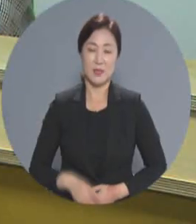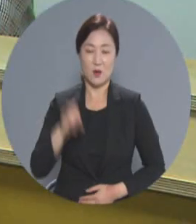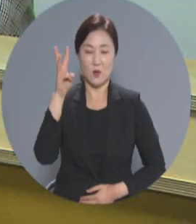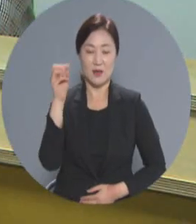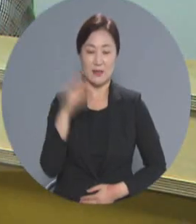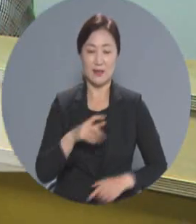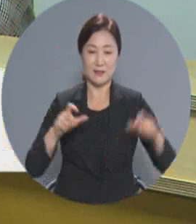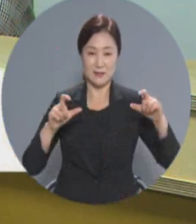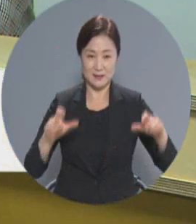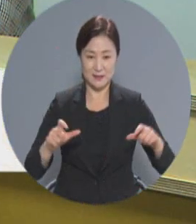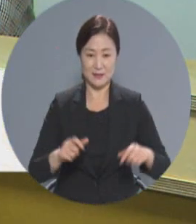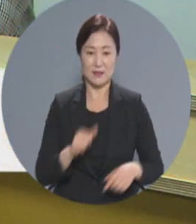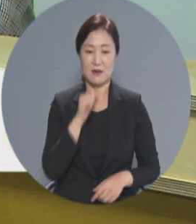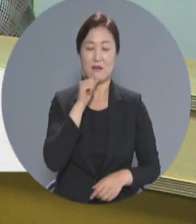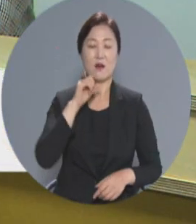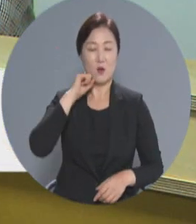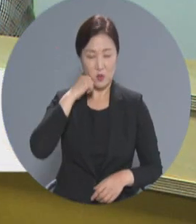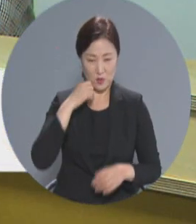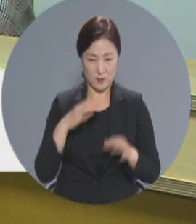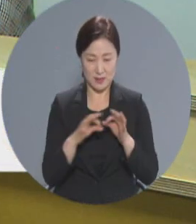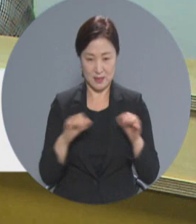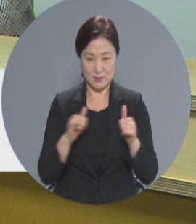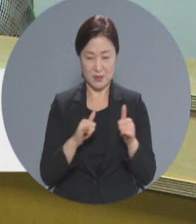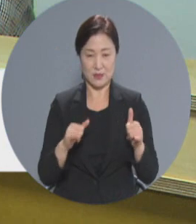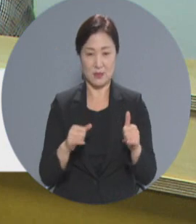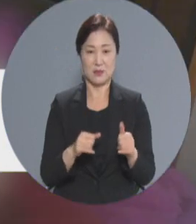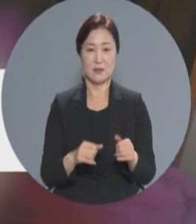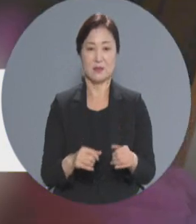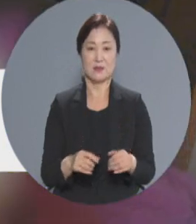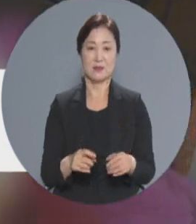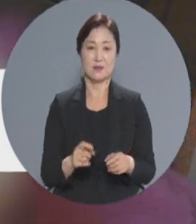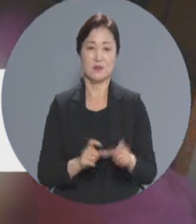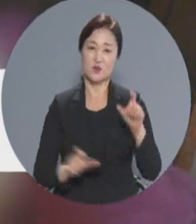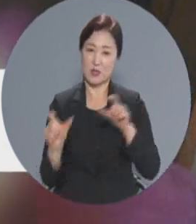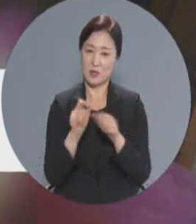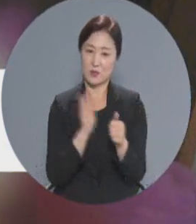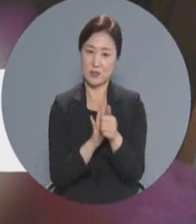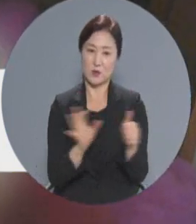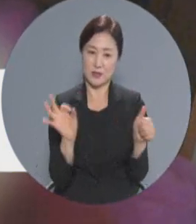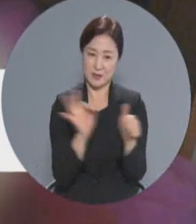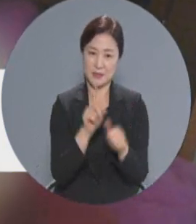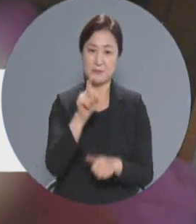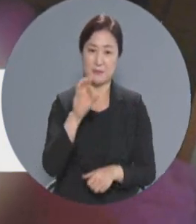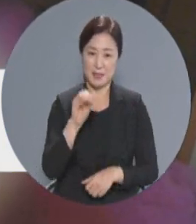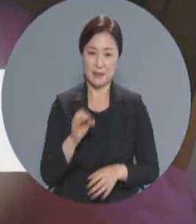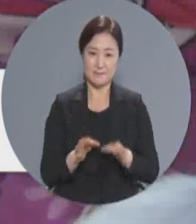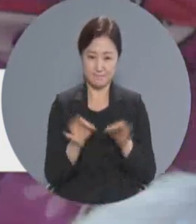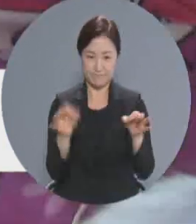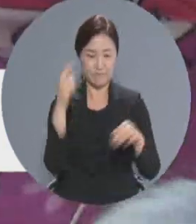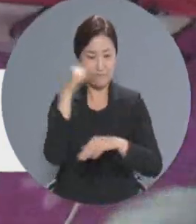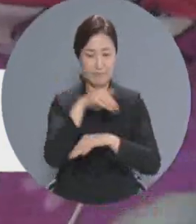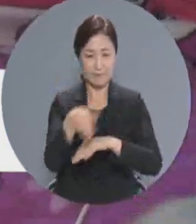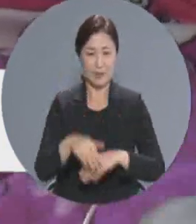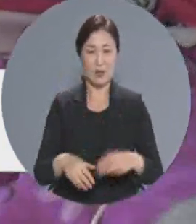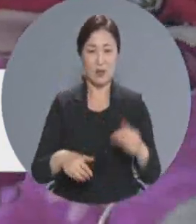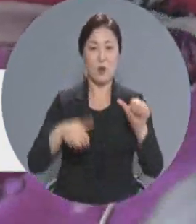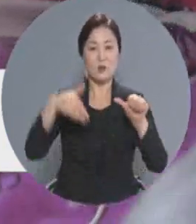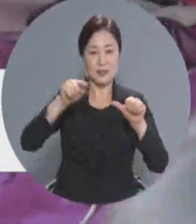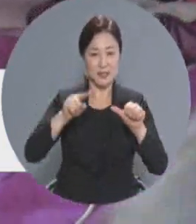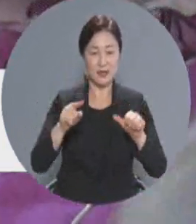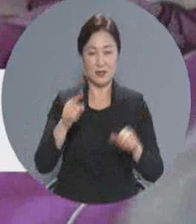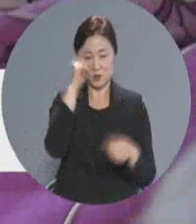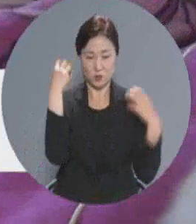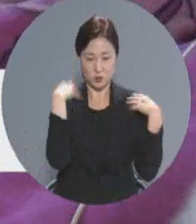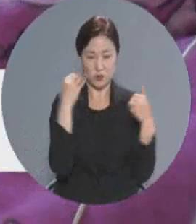광양시가 지역 저소득층을 대상으로 국민지원금 10만 원을 추가 지급합니다. 광양시는 5차 정부 재난지원금